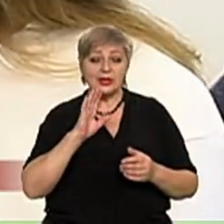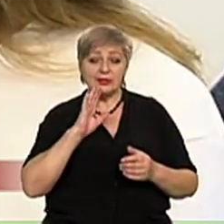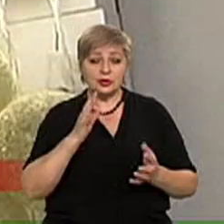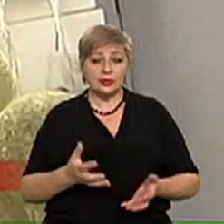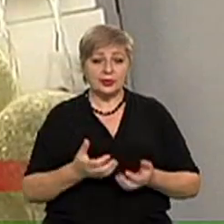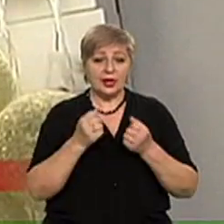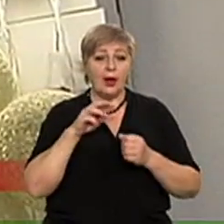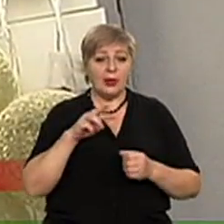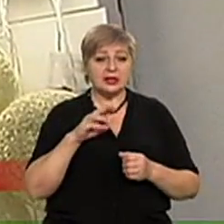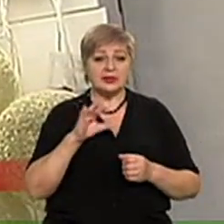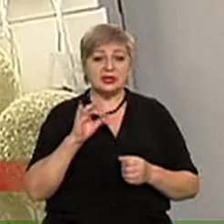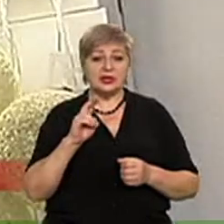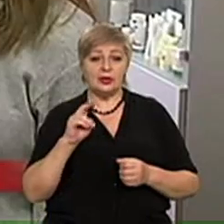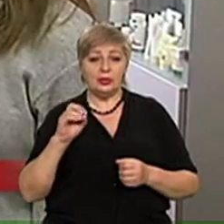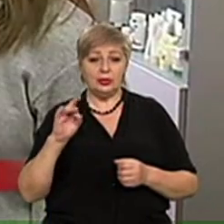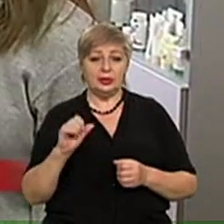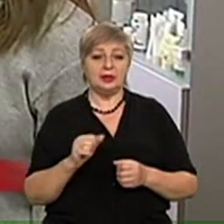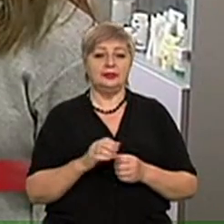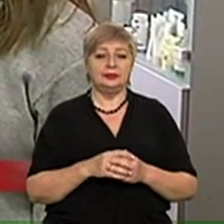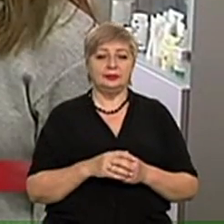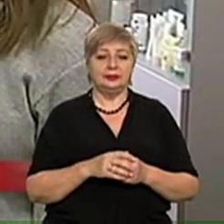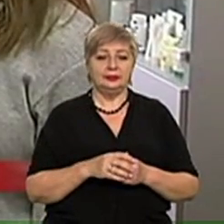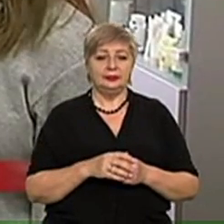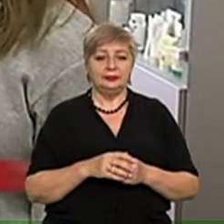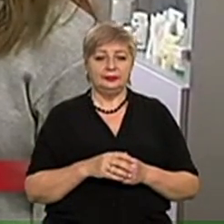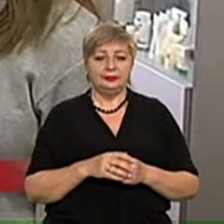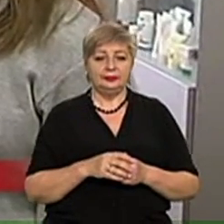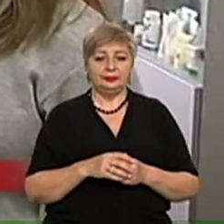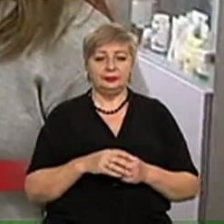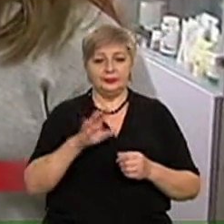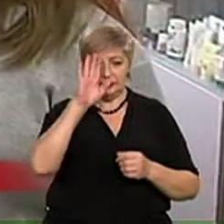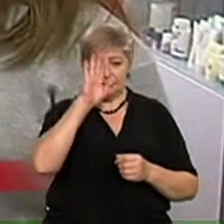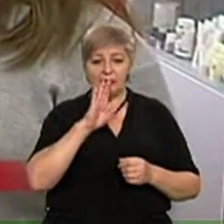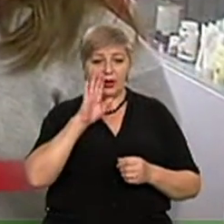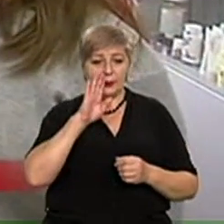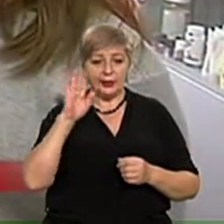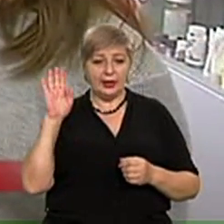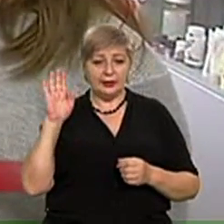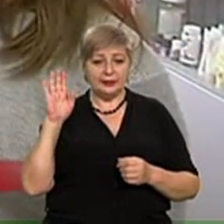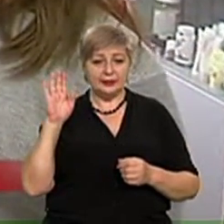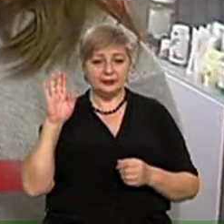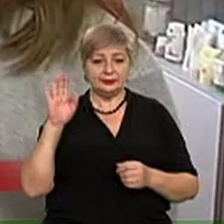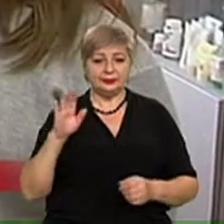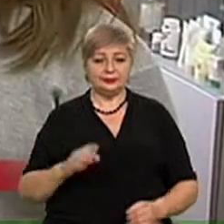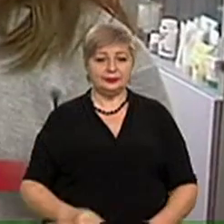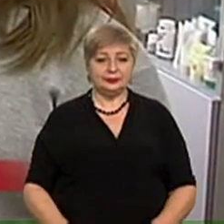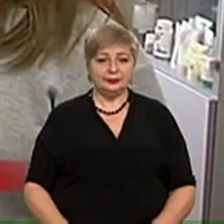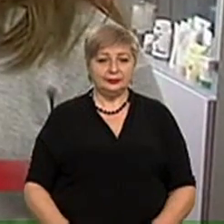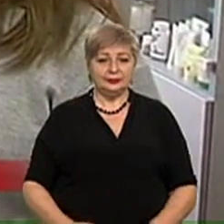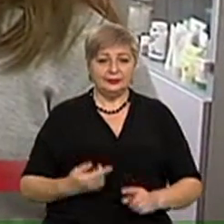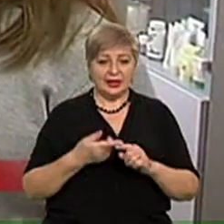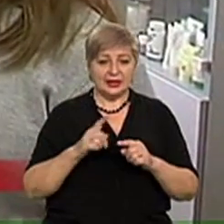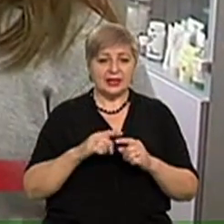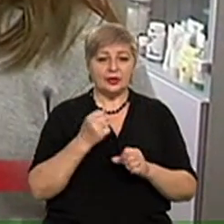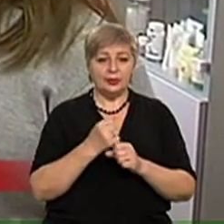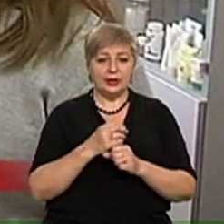Максим Сікура. І вуаля! Права сторона нашої моделі, обличчя нашої моделі Аліни. Дивіться, це робила